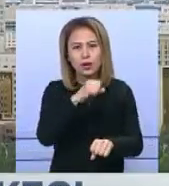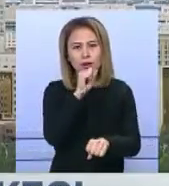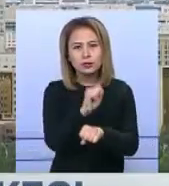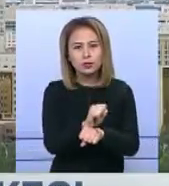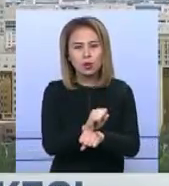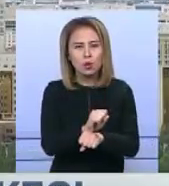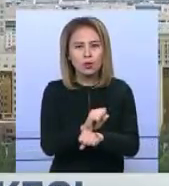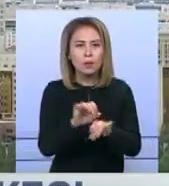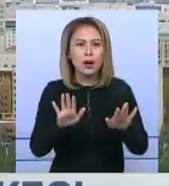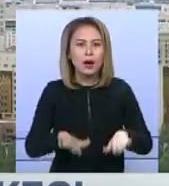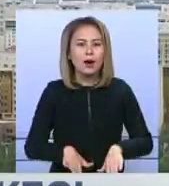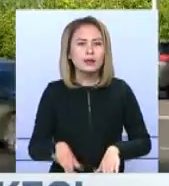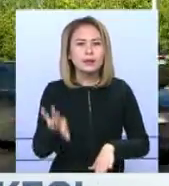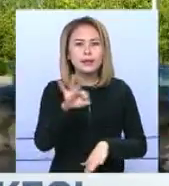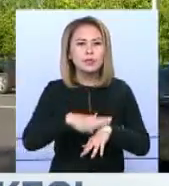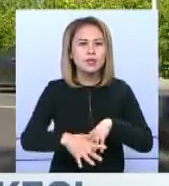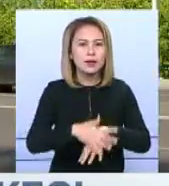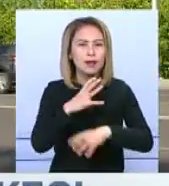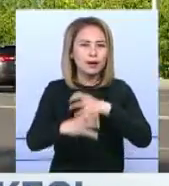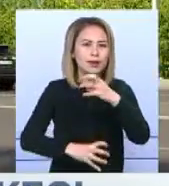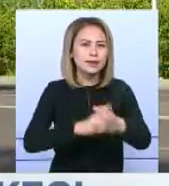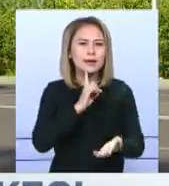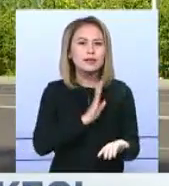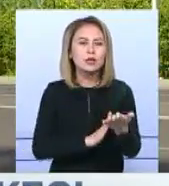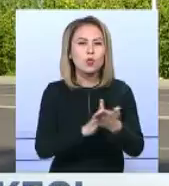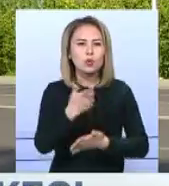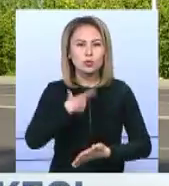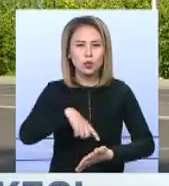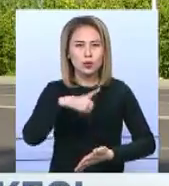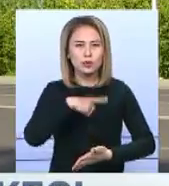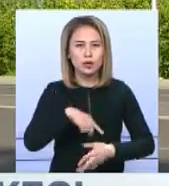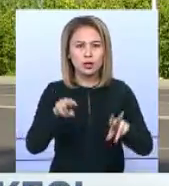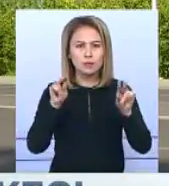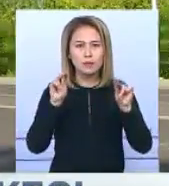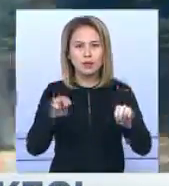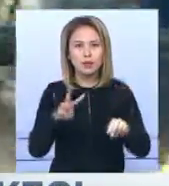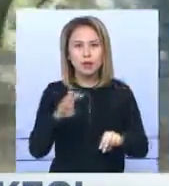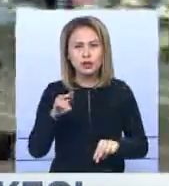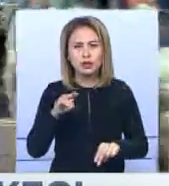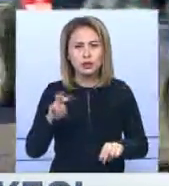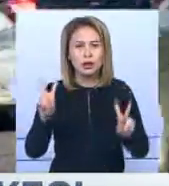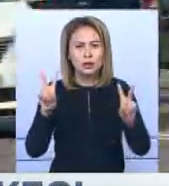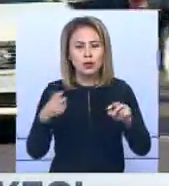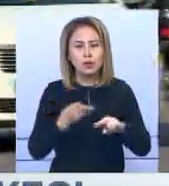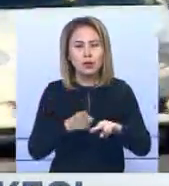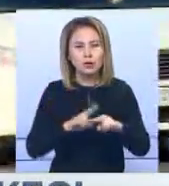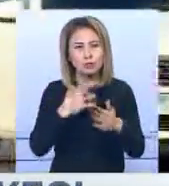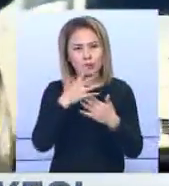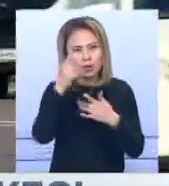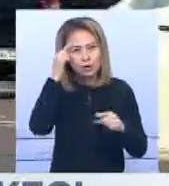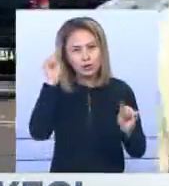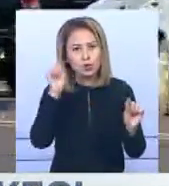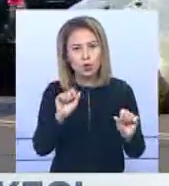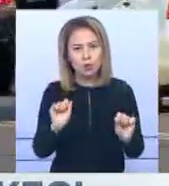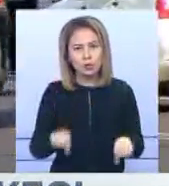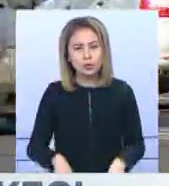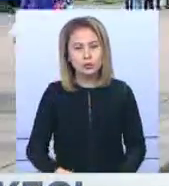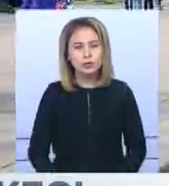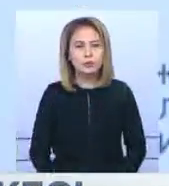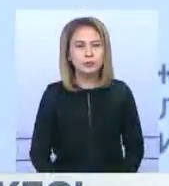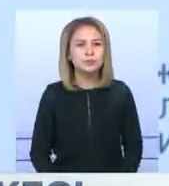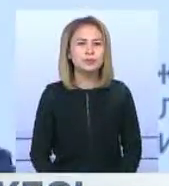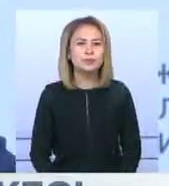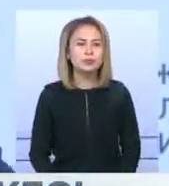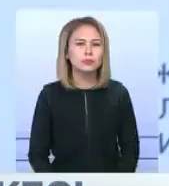тоқтату жолындағы шоқтығы биік. Осы арқылы еліміз халықаралық саясатта өзін әділ менеджер ретінде таныта білді дейді сарапшылар.